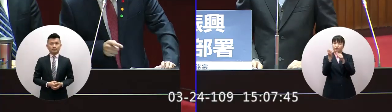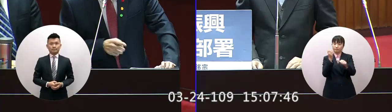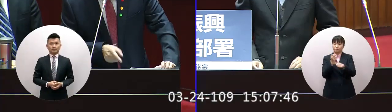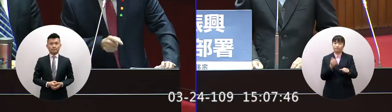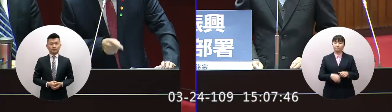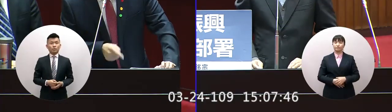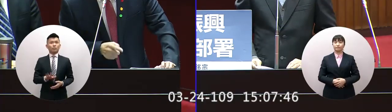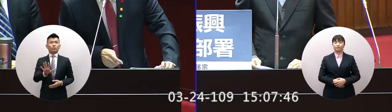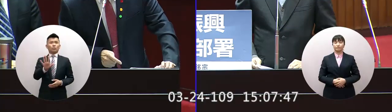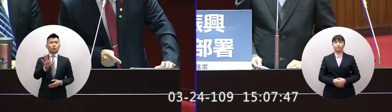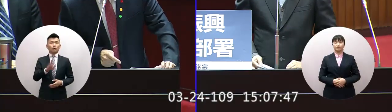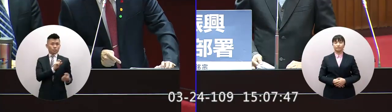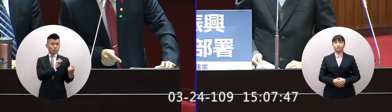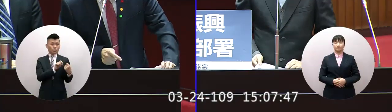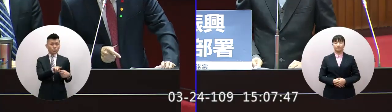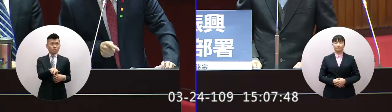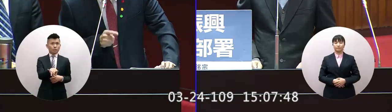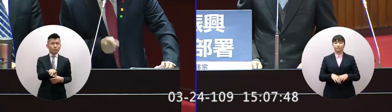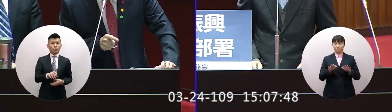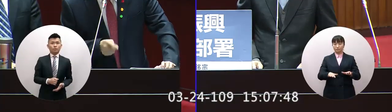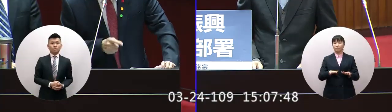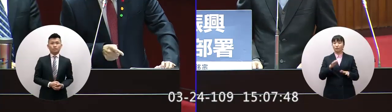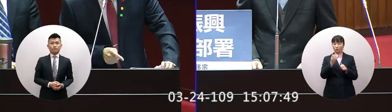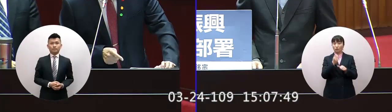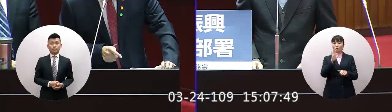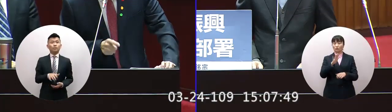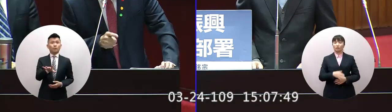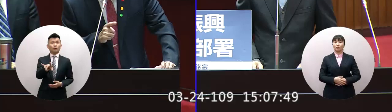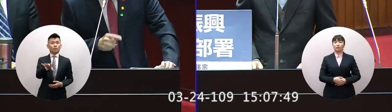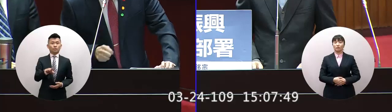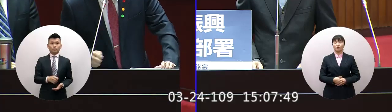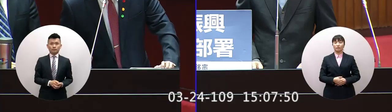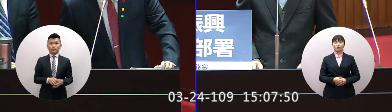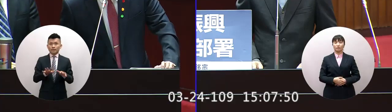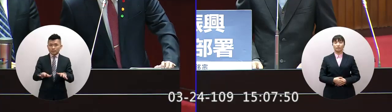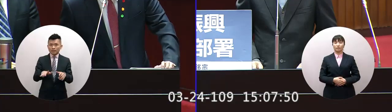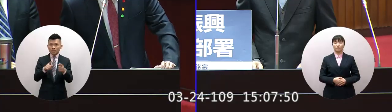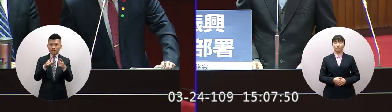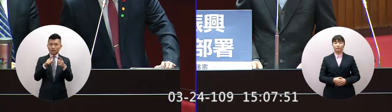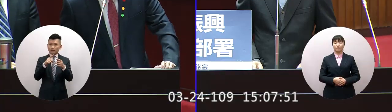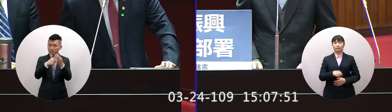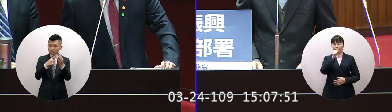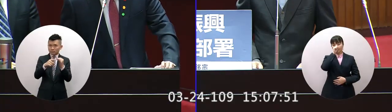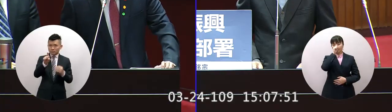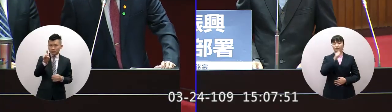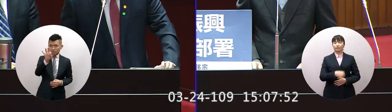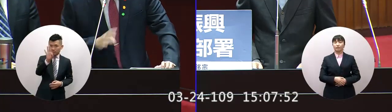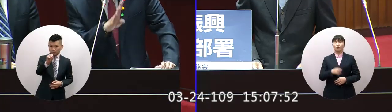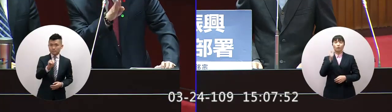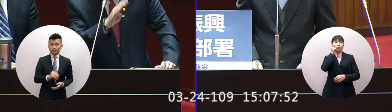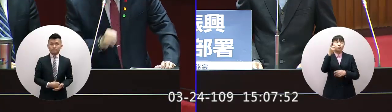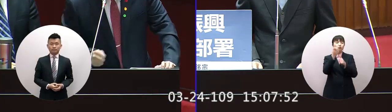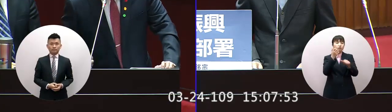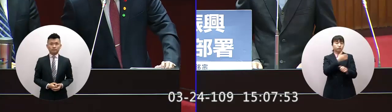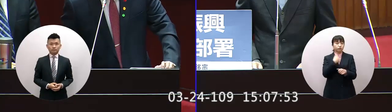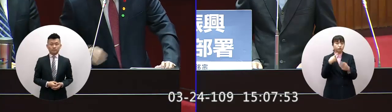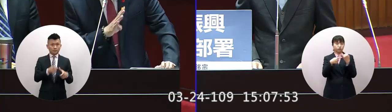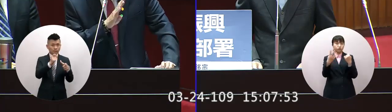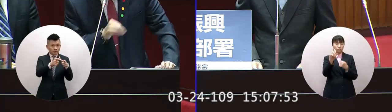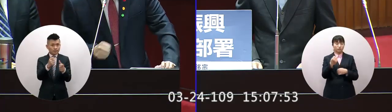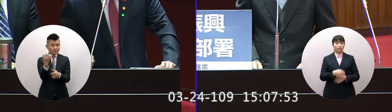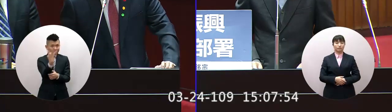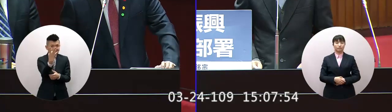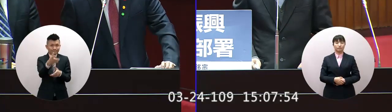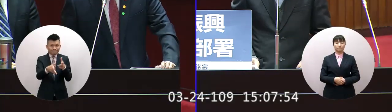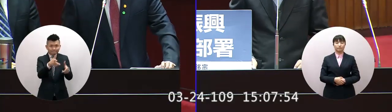产？ 有啊 ，N95 进个有啊。 就现在可以。 哦，有啊有啊，我咱进个十几万片啊。 OK， 那一个月产量多少？ 四间在做，